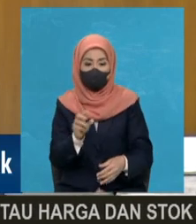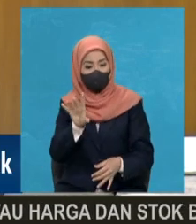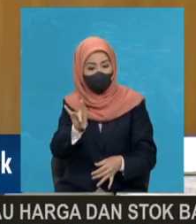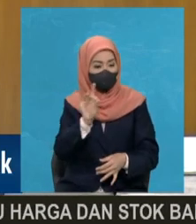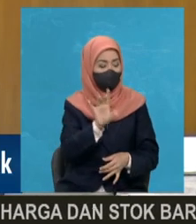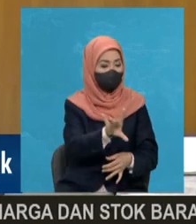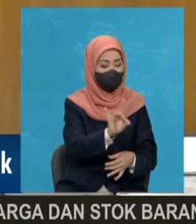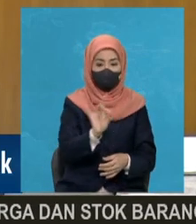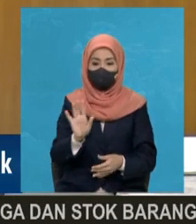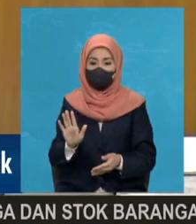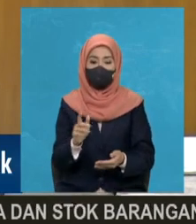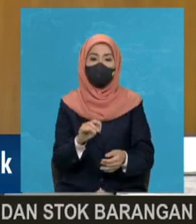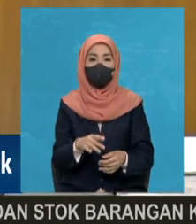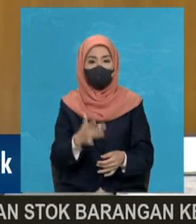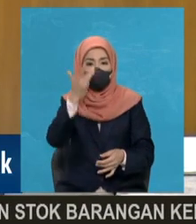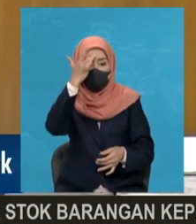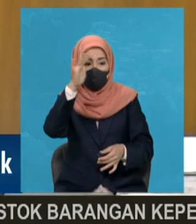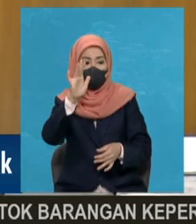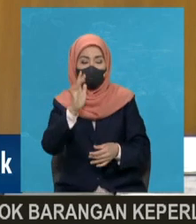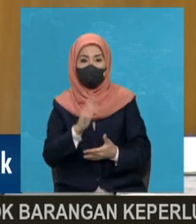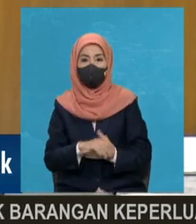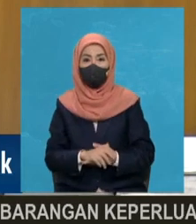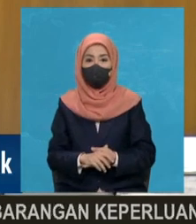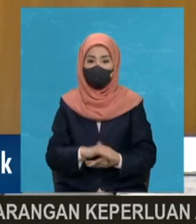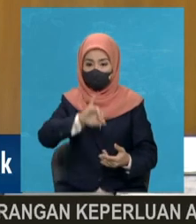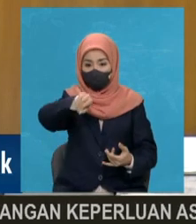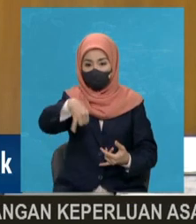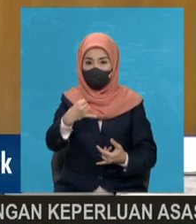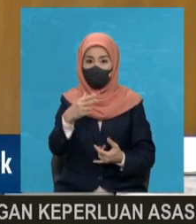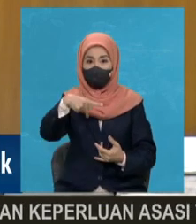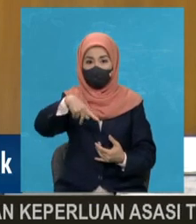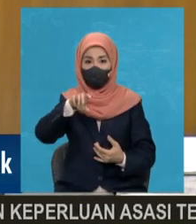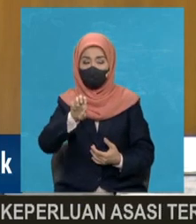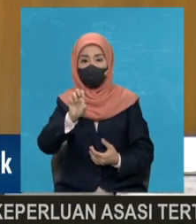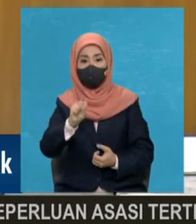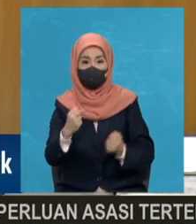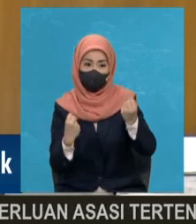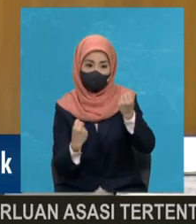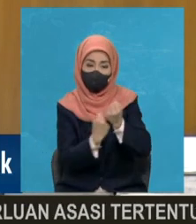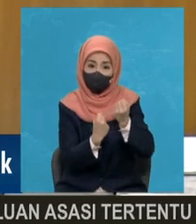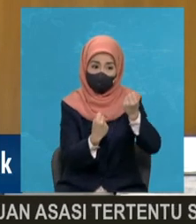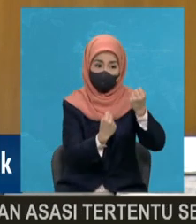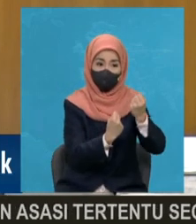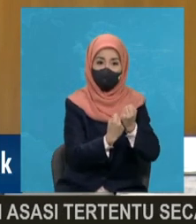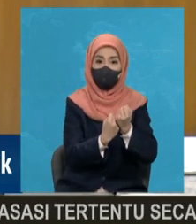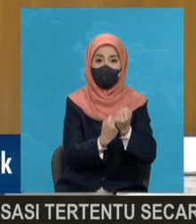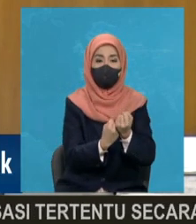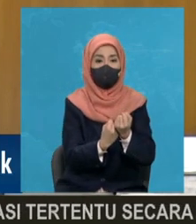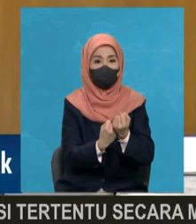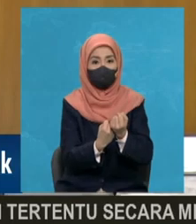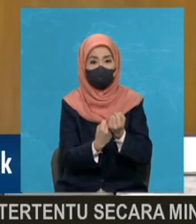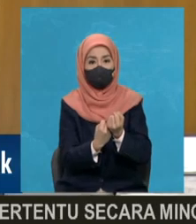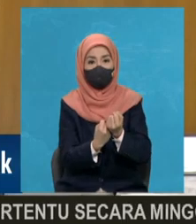pilihan yang tepat dan bijak a-gps dengan kerjasama pihak Darussalam